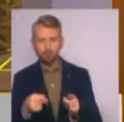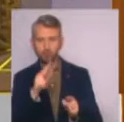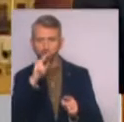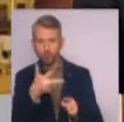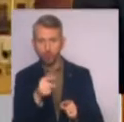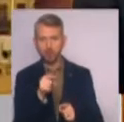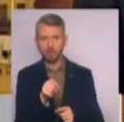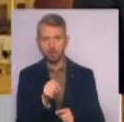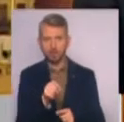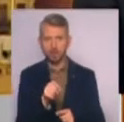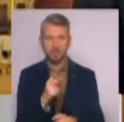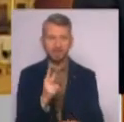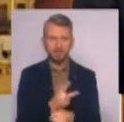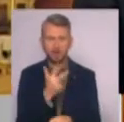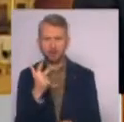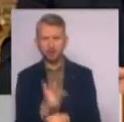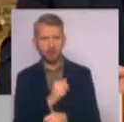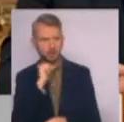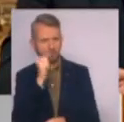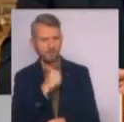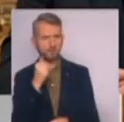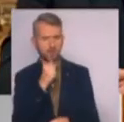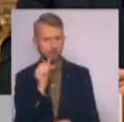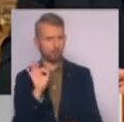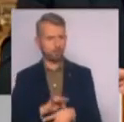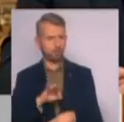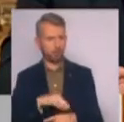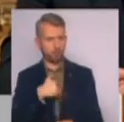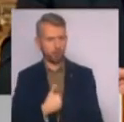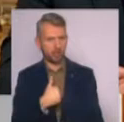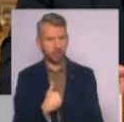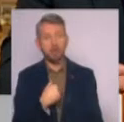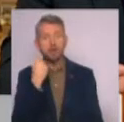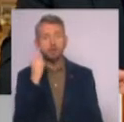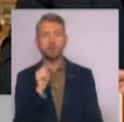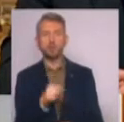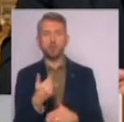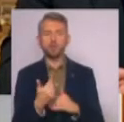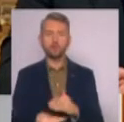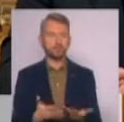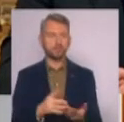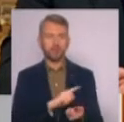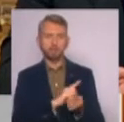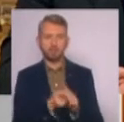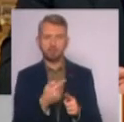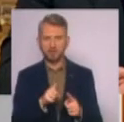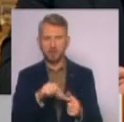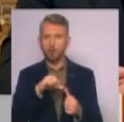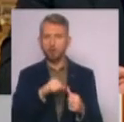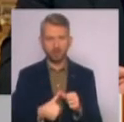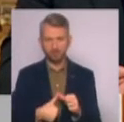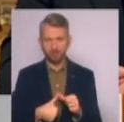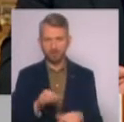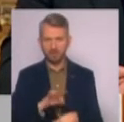3 років ви 2-3 рази на рік переносите це захворювання, то воно вже перейшло в хронічну